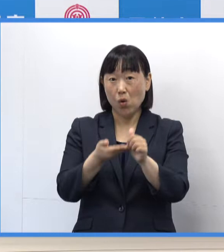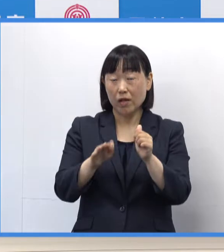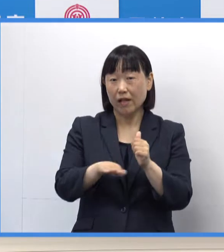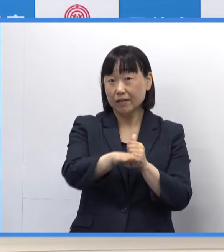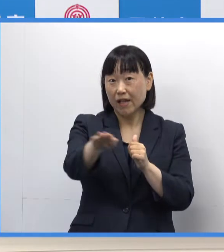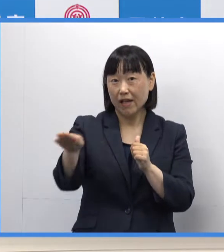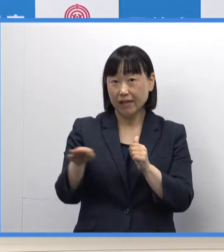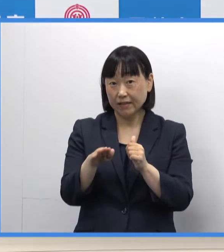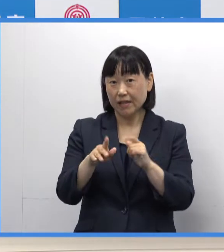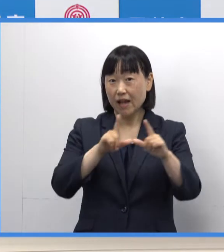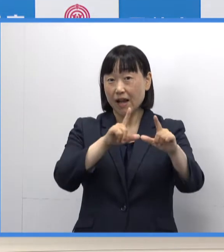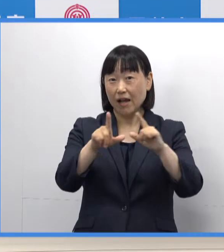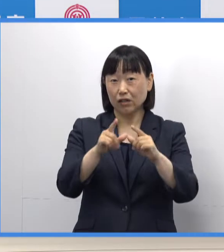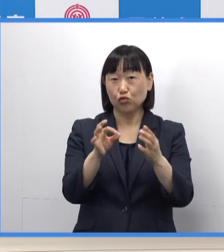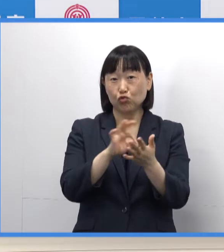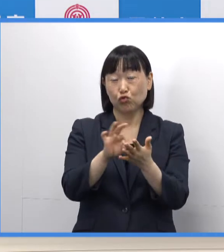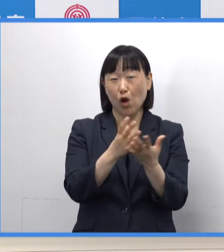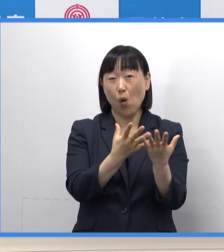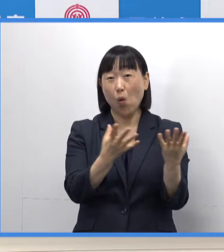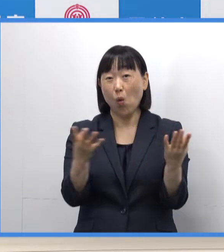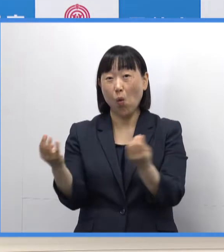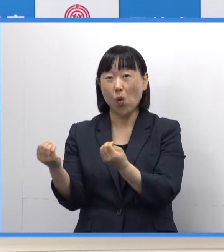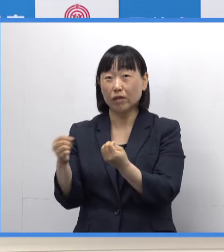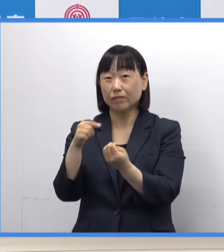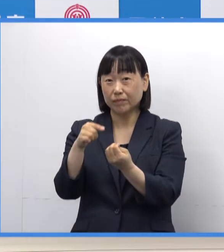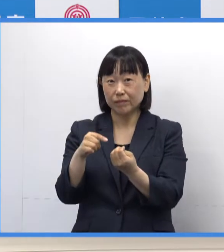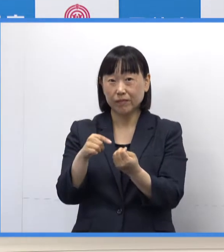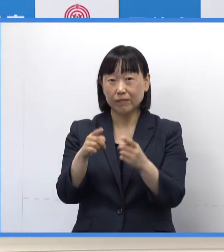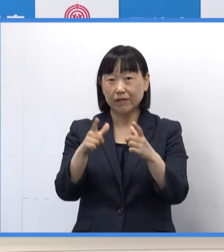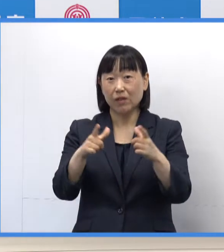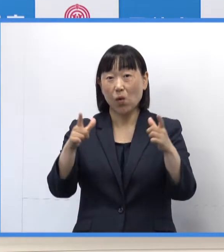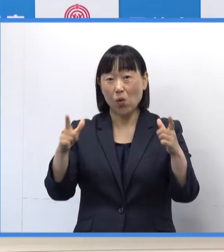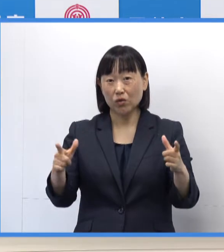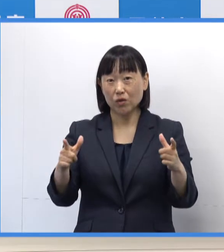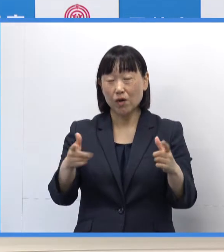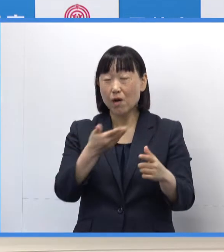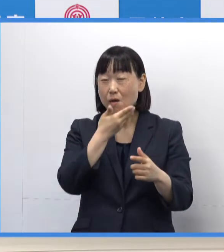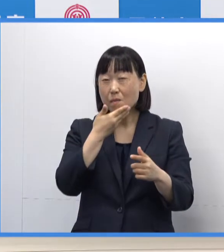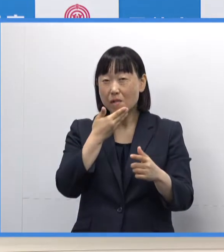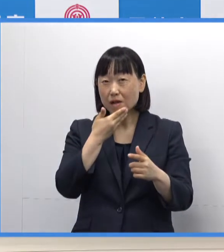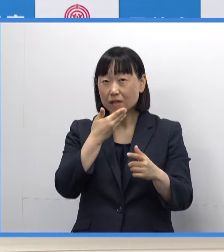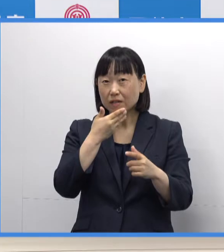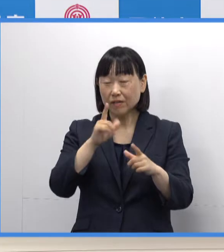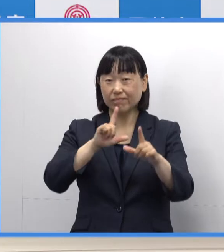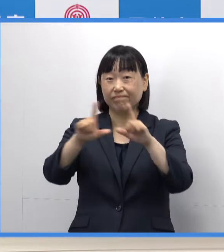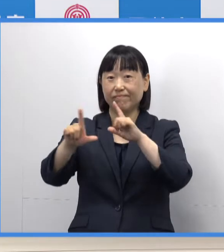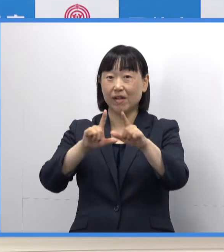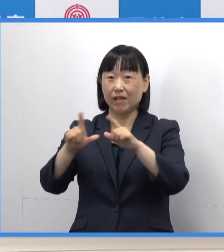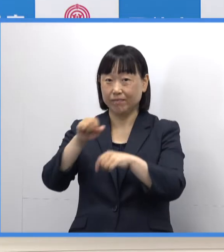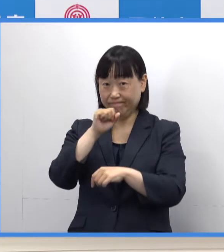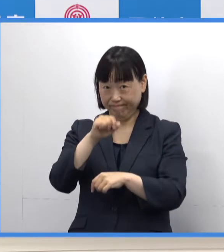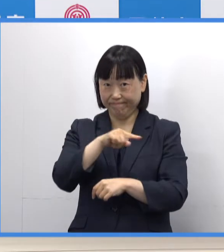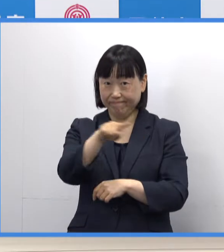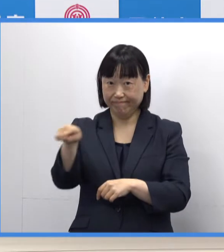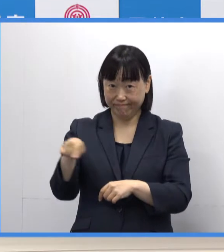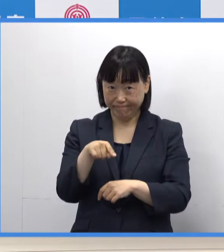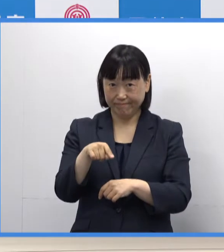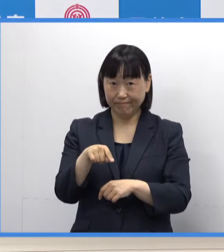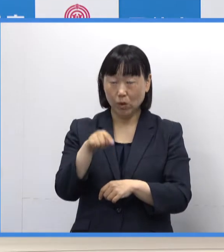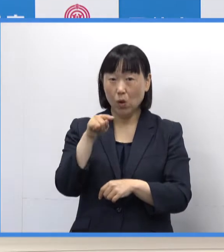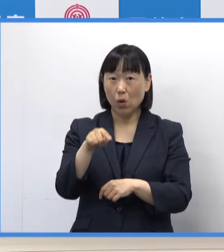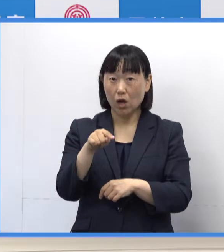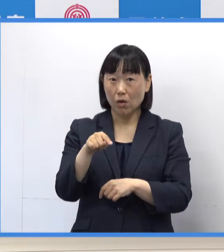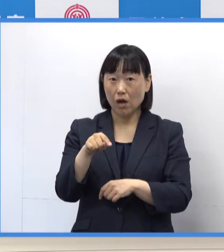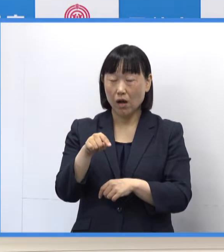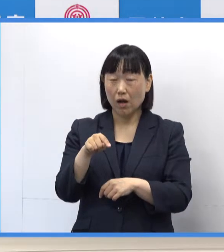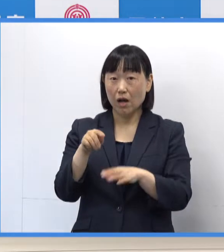に身近な LINE を活用することで、より広くより便利に情報を届けていきます。こちらは既